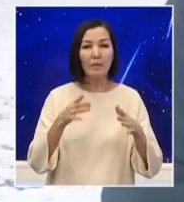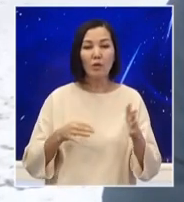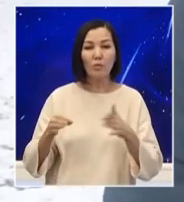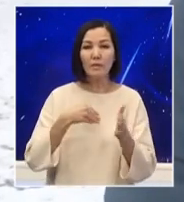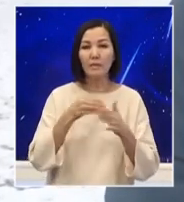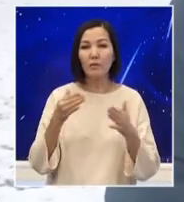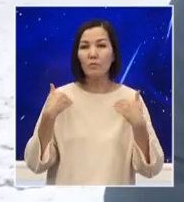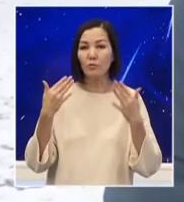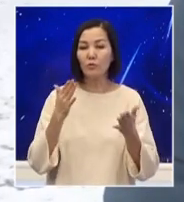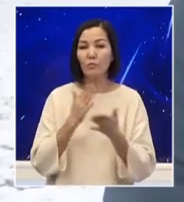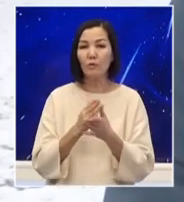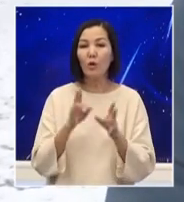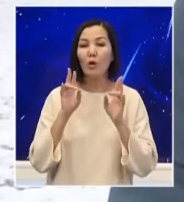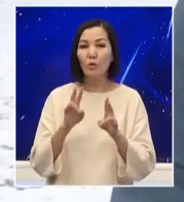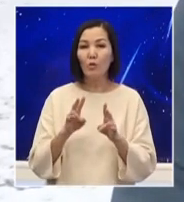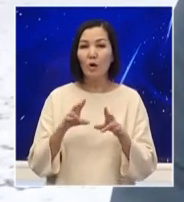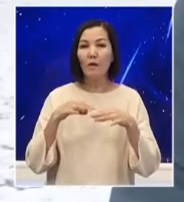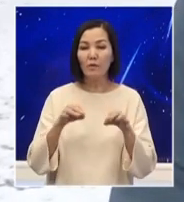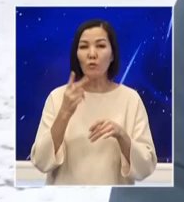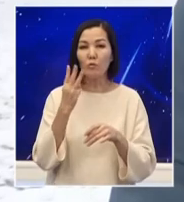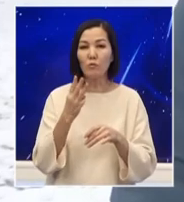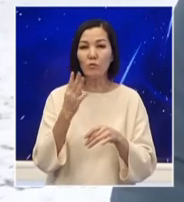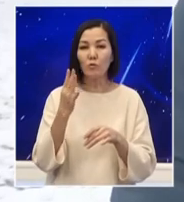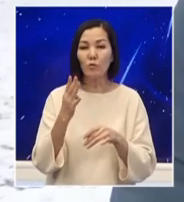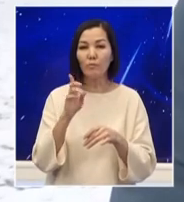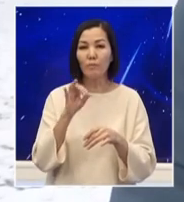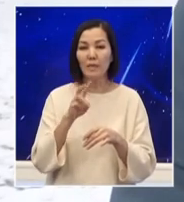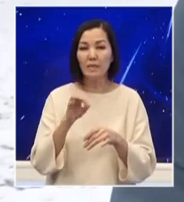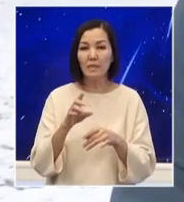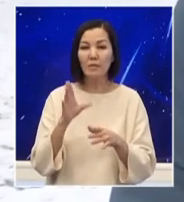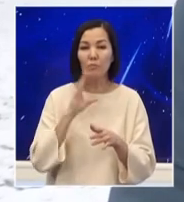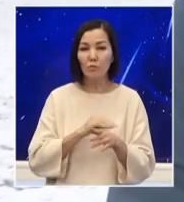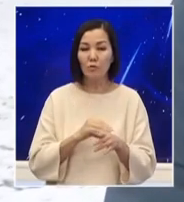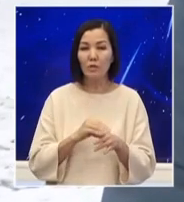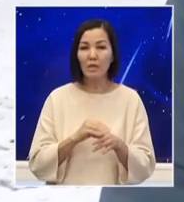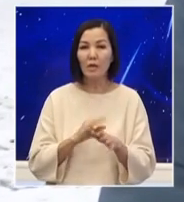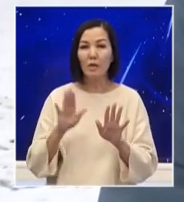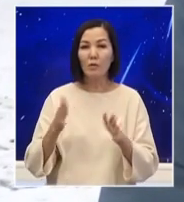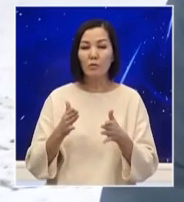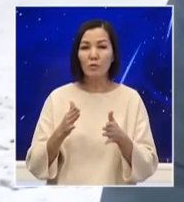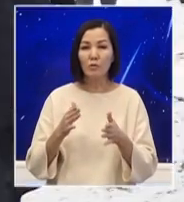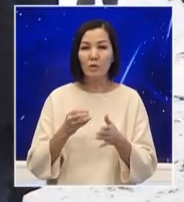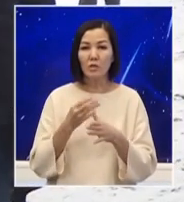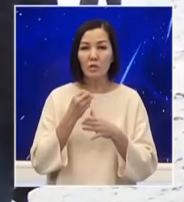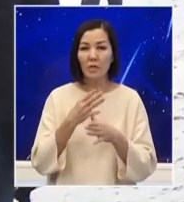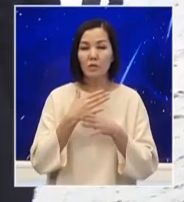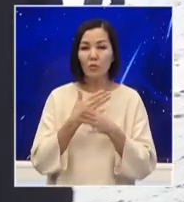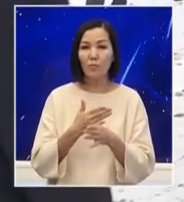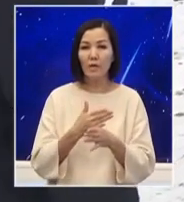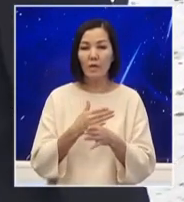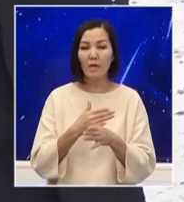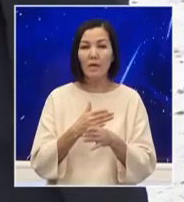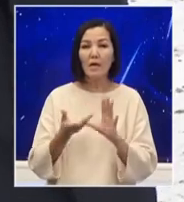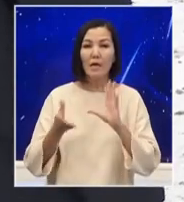сатып алуға ұсыныс білдіруде. Авто көлік сағатына 3-4 литр жанармай жағады. Төтеншіліктерге таптырмайды дер едім. Жалпы